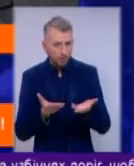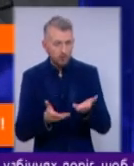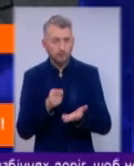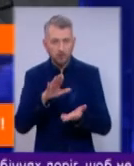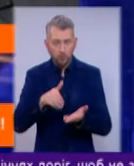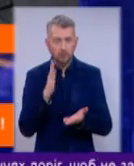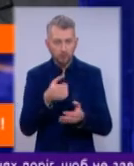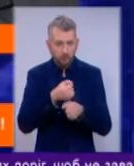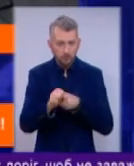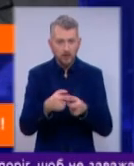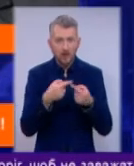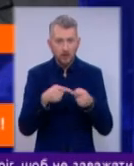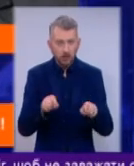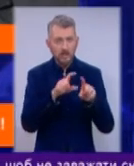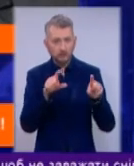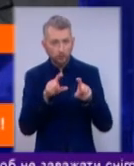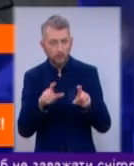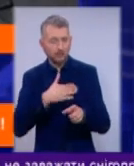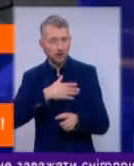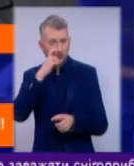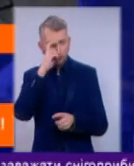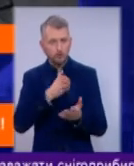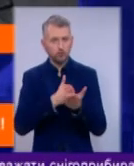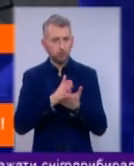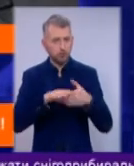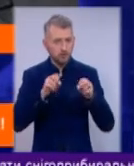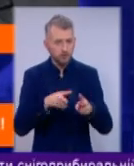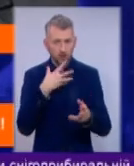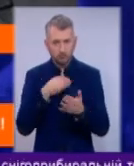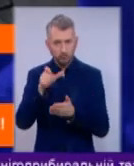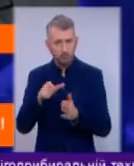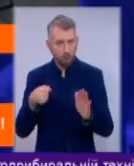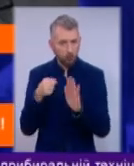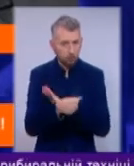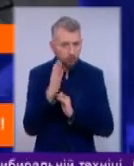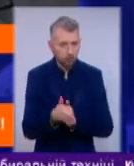потім нав'язувати інші інституції нашої держави, службу безпеки, своїх представників,